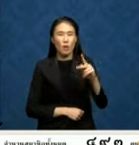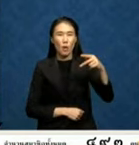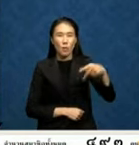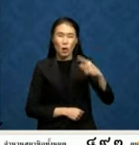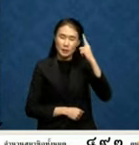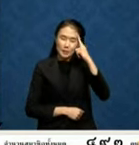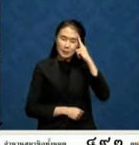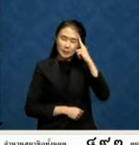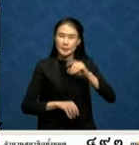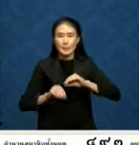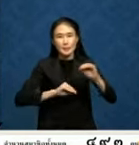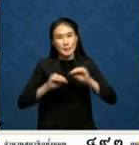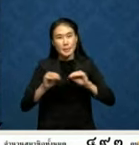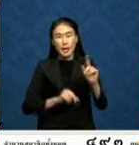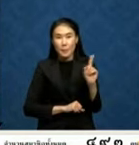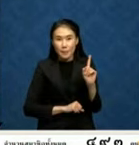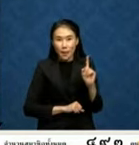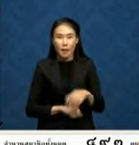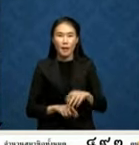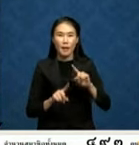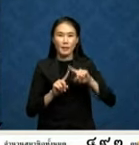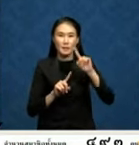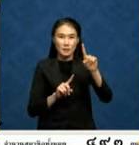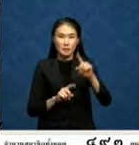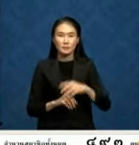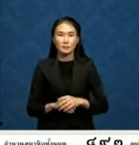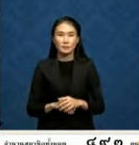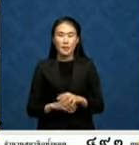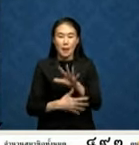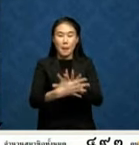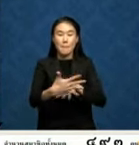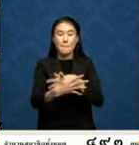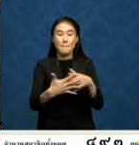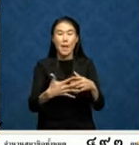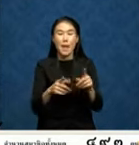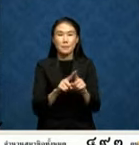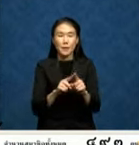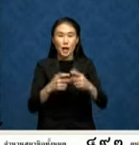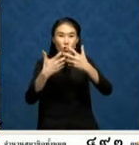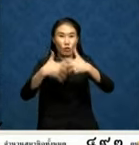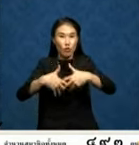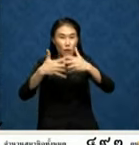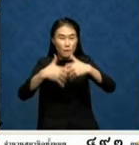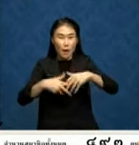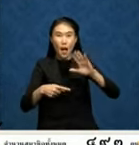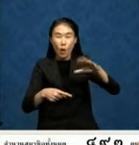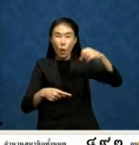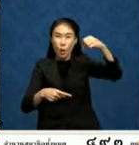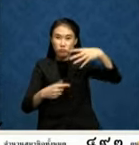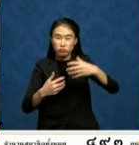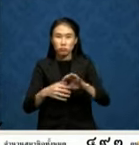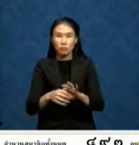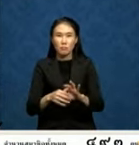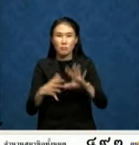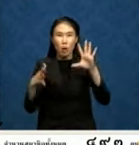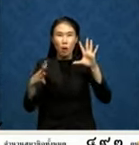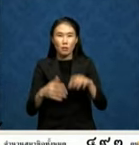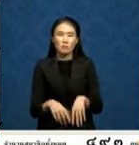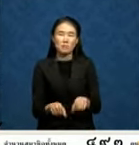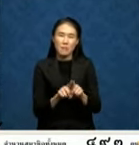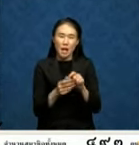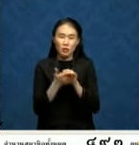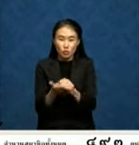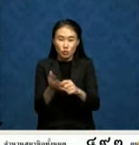หารจัดการดังนี้ 1. ได้เลื่อนแผนการปลดโรงไฟฟ้าแม่เมาะเพื่อรักษาความมั่นคงของระบบ